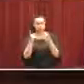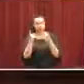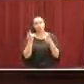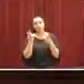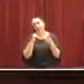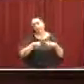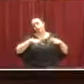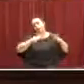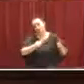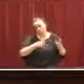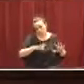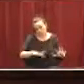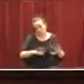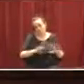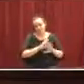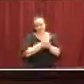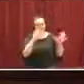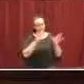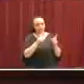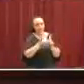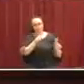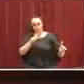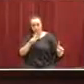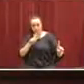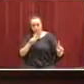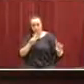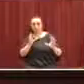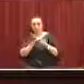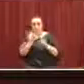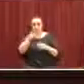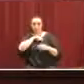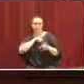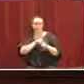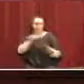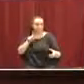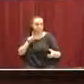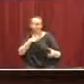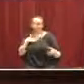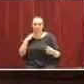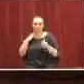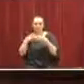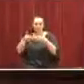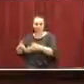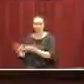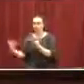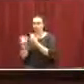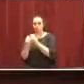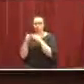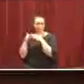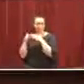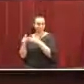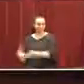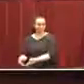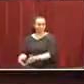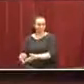tornar els dopers que deu a les Illes Balears i separar-se del Partit Popular a nivell espanyol. Se volen enfonsar amb el vaixell que s'està enfonsant.